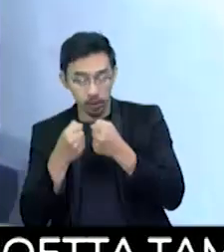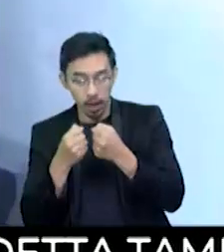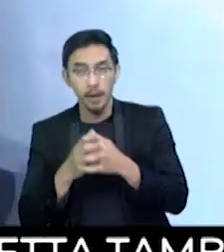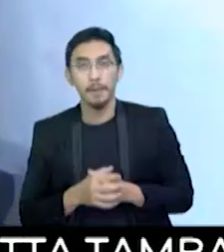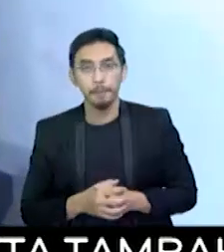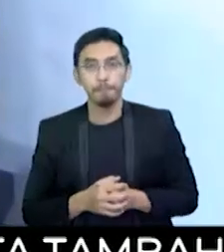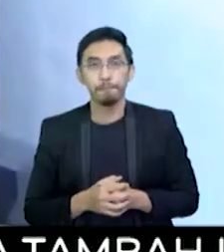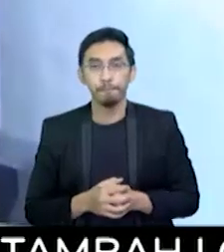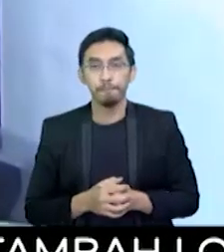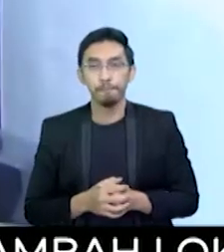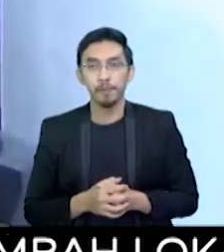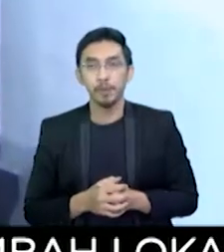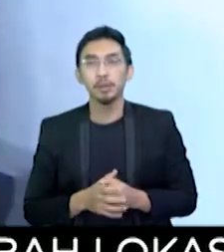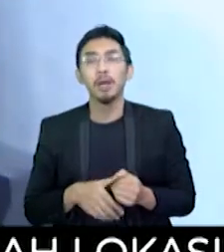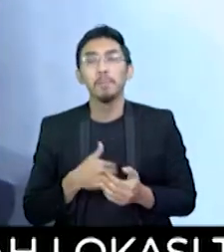Saya meminta keringanan